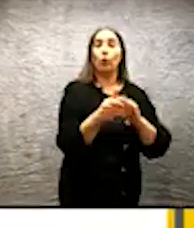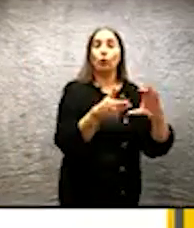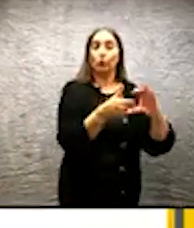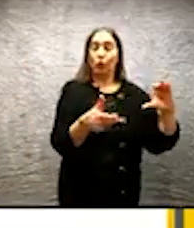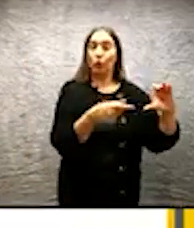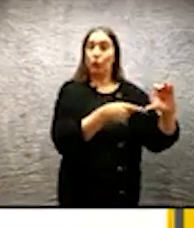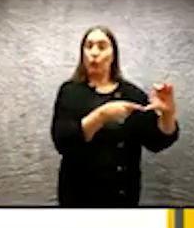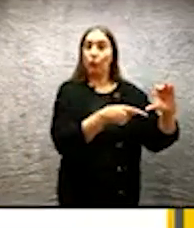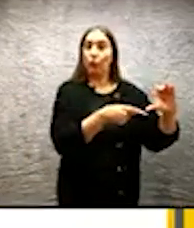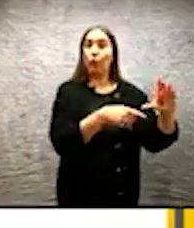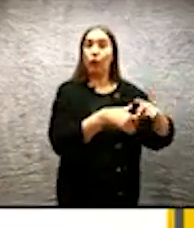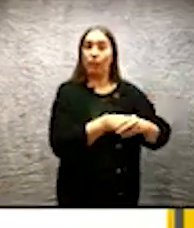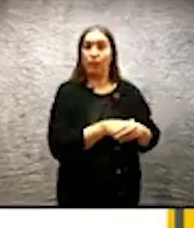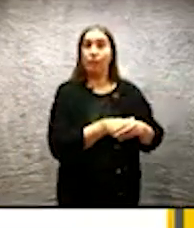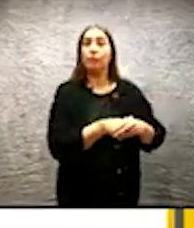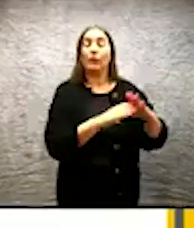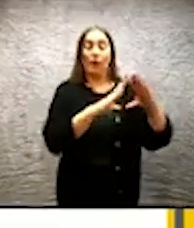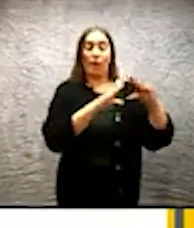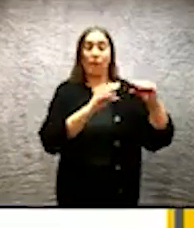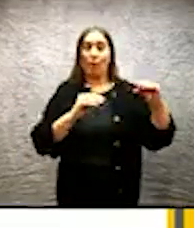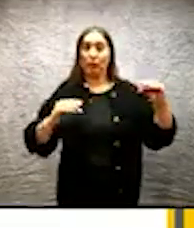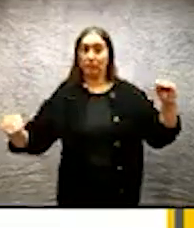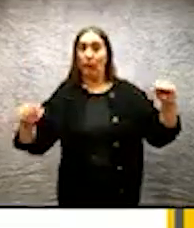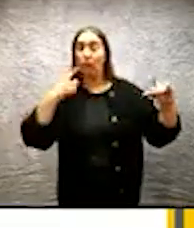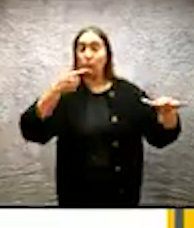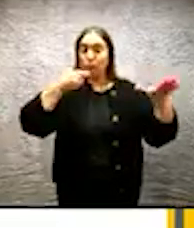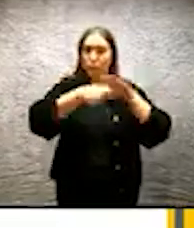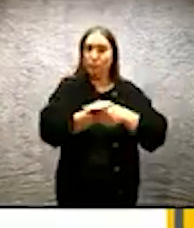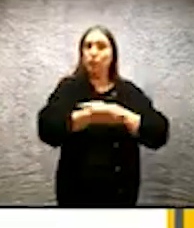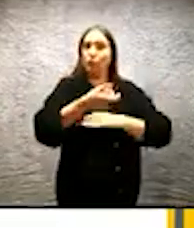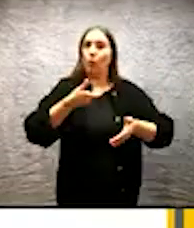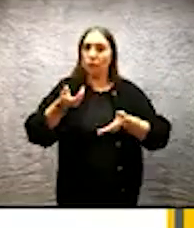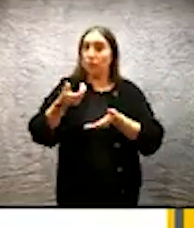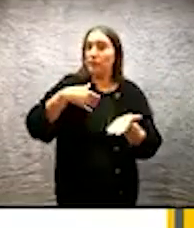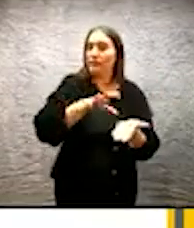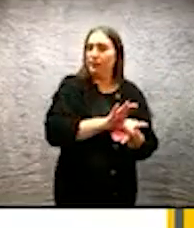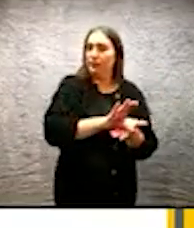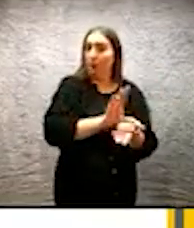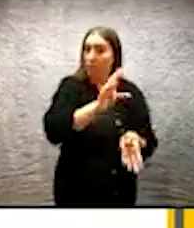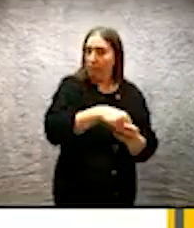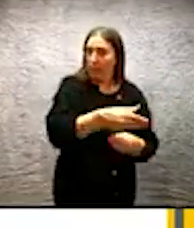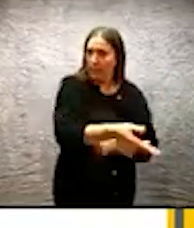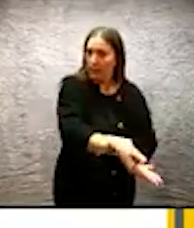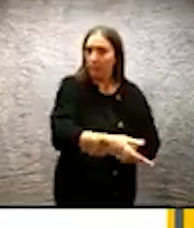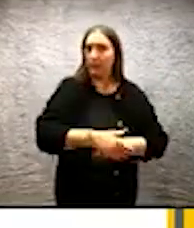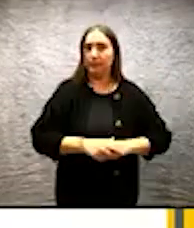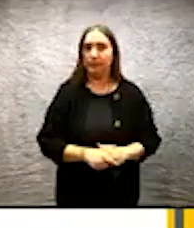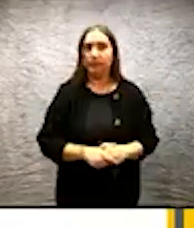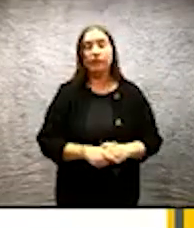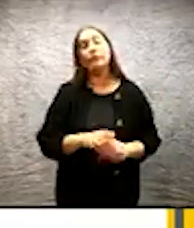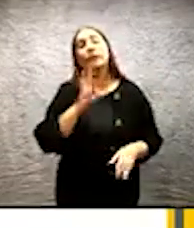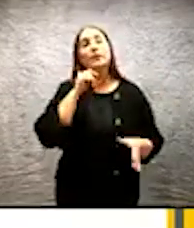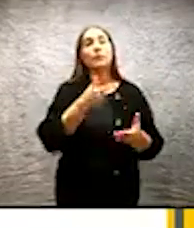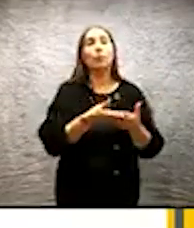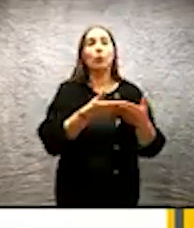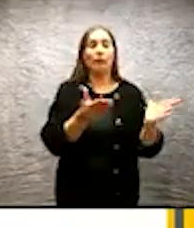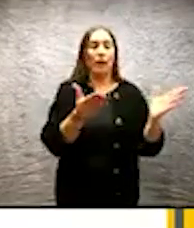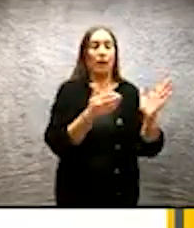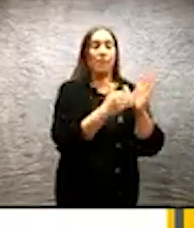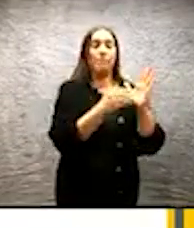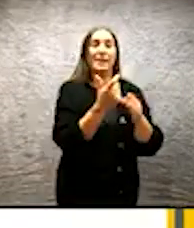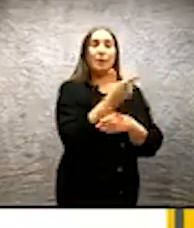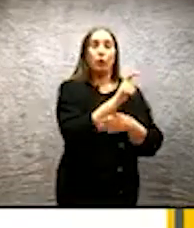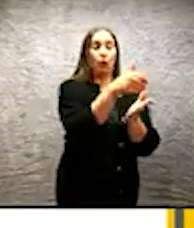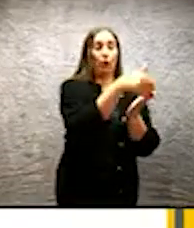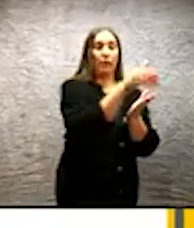c'est un amortissement du subvention d'investissement. Donc on retrouve en contrepartie des 1 200 € de